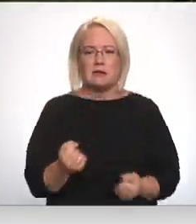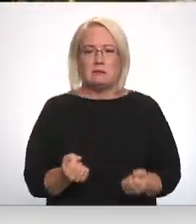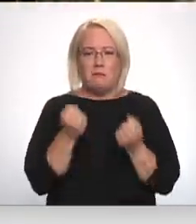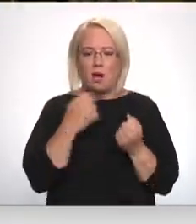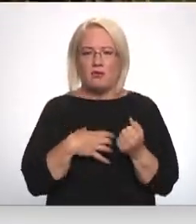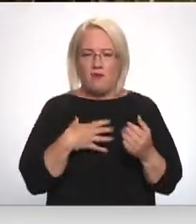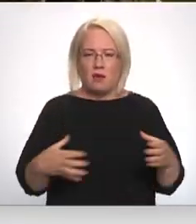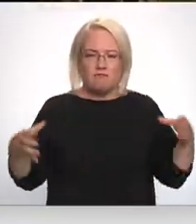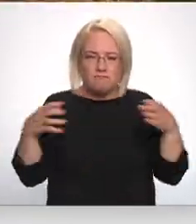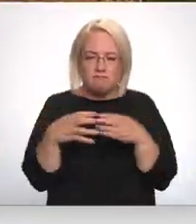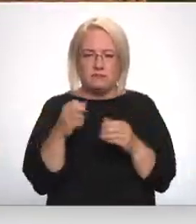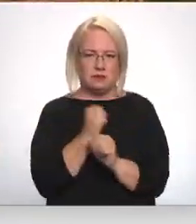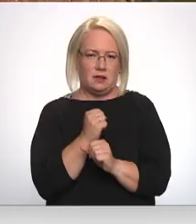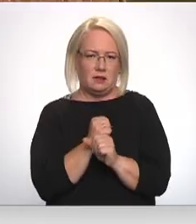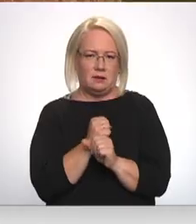pulkā.